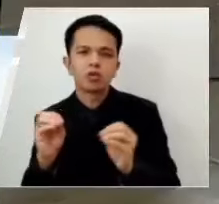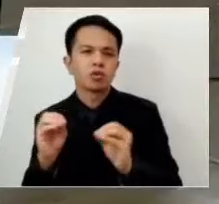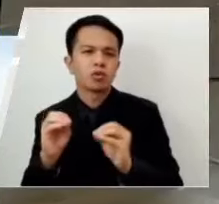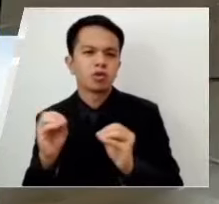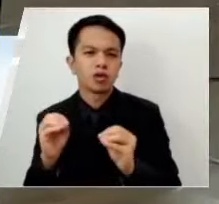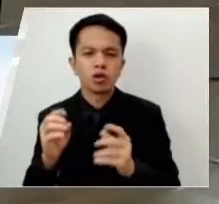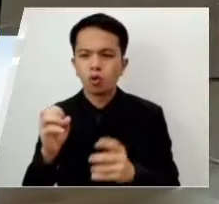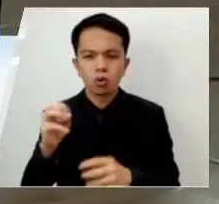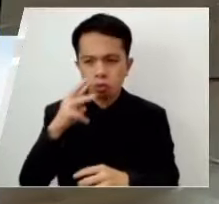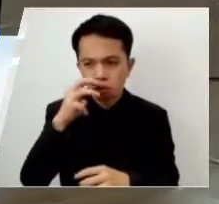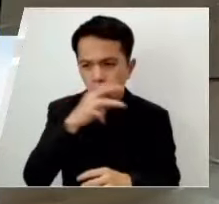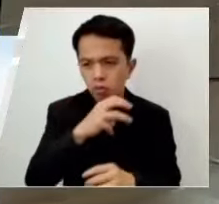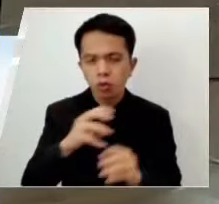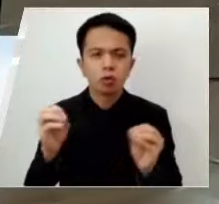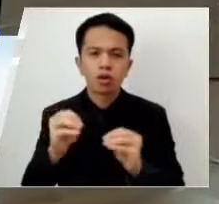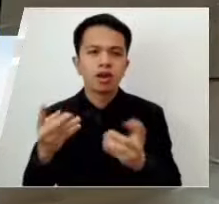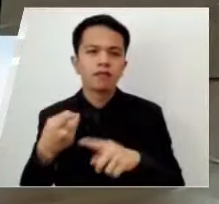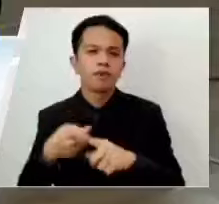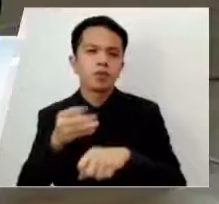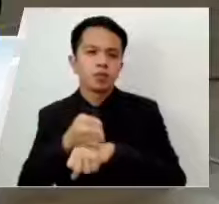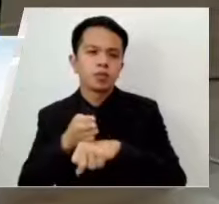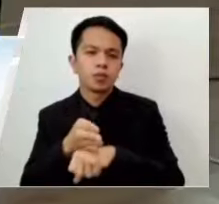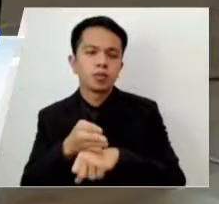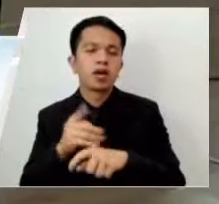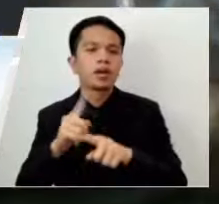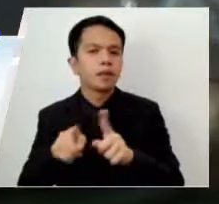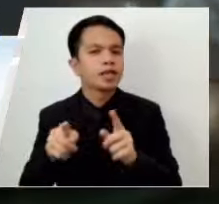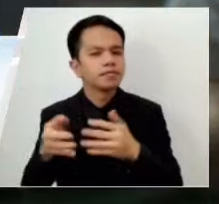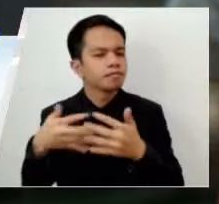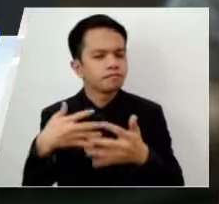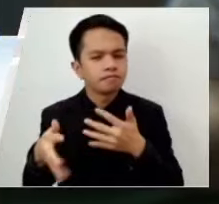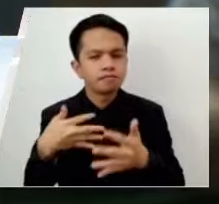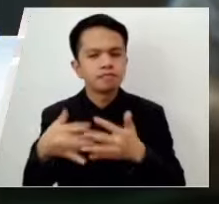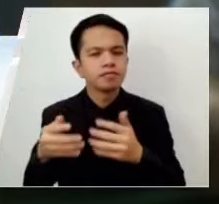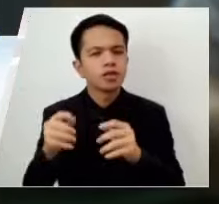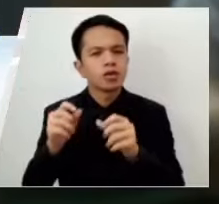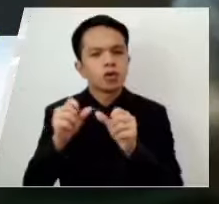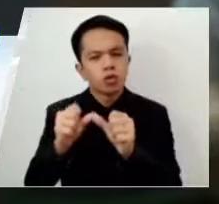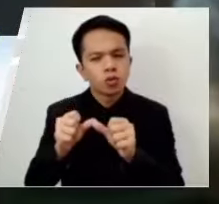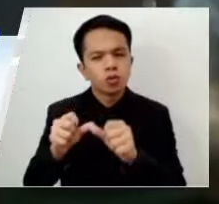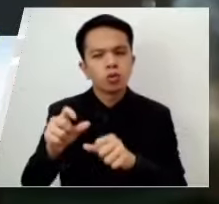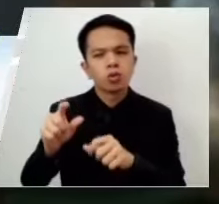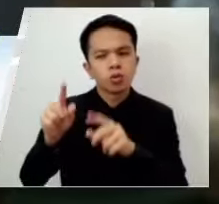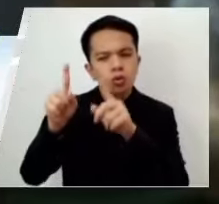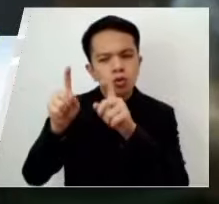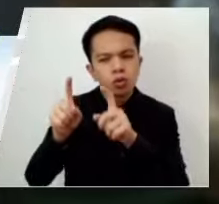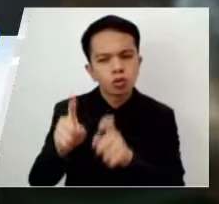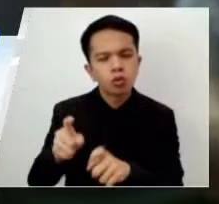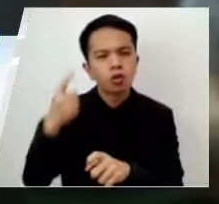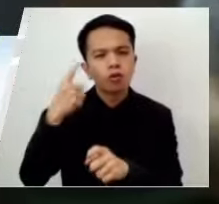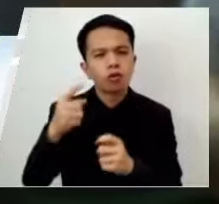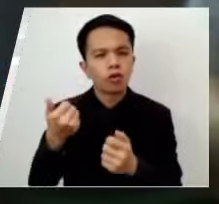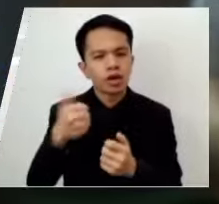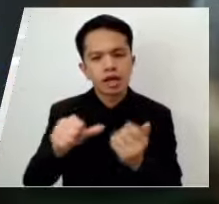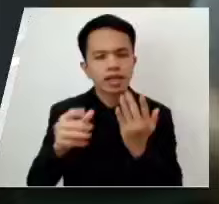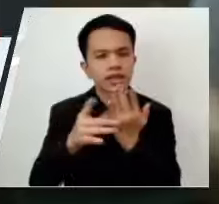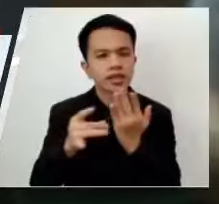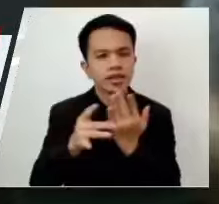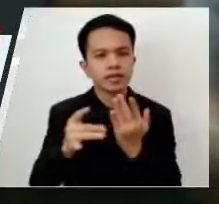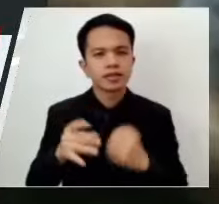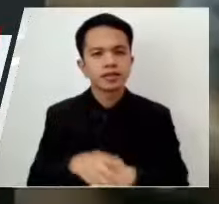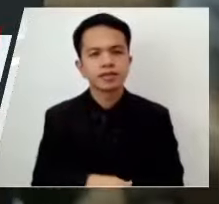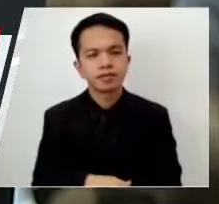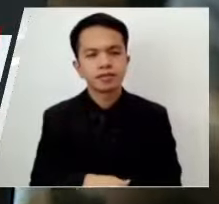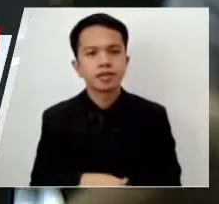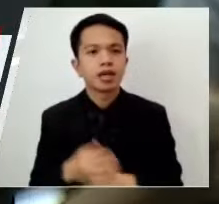Bataan. Pero kailangan pa rin daw ang masusing laboratory test para sa langis at grasa. Kaagaran po tayong nakipag-coordinate